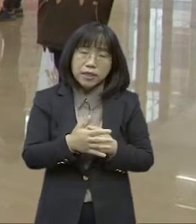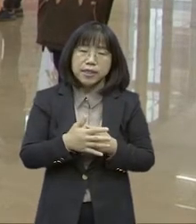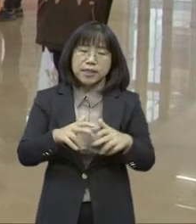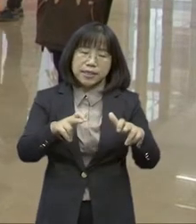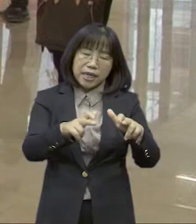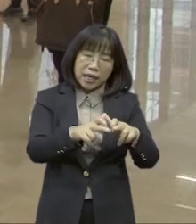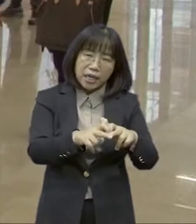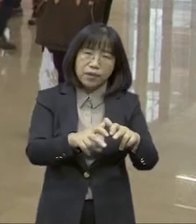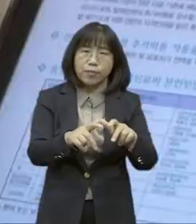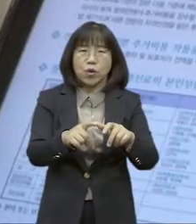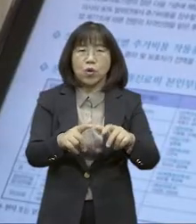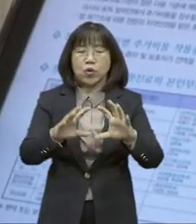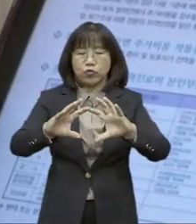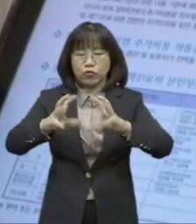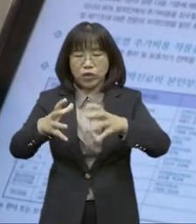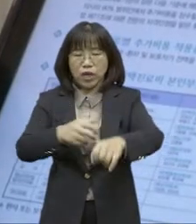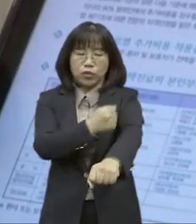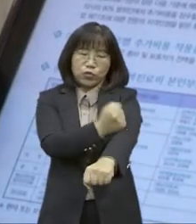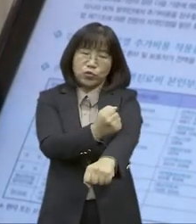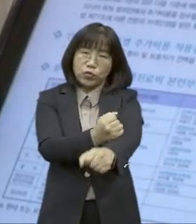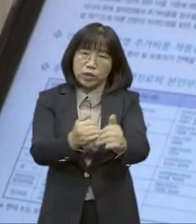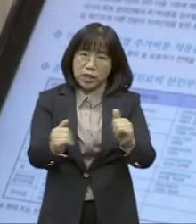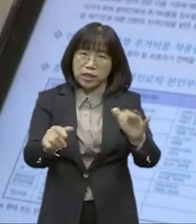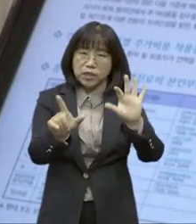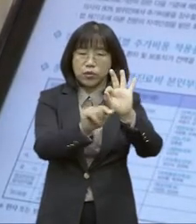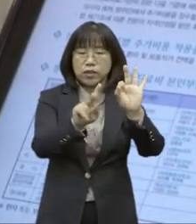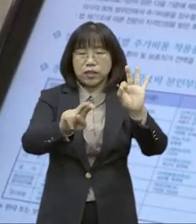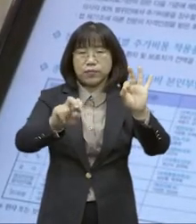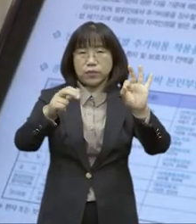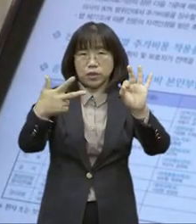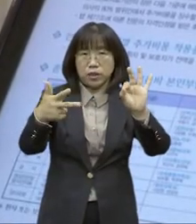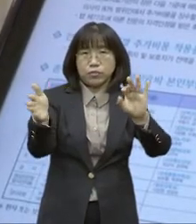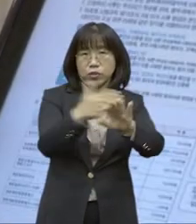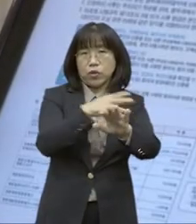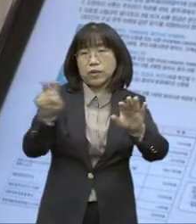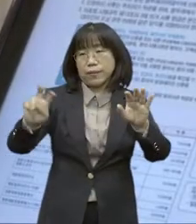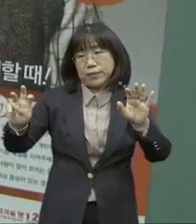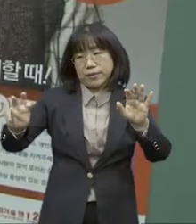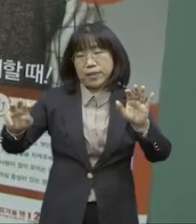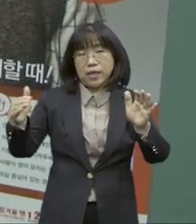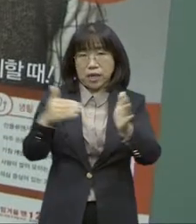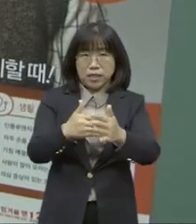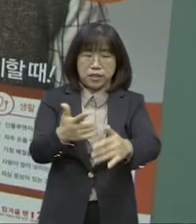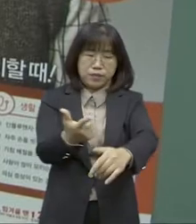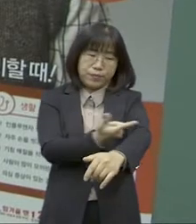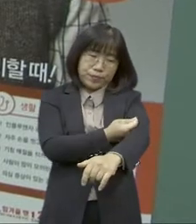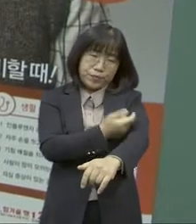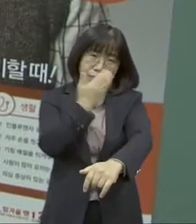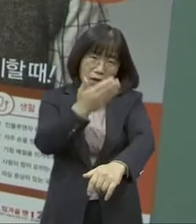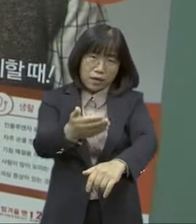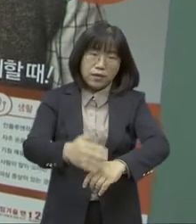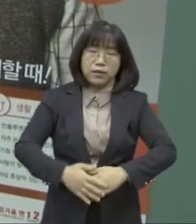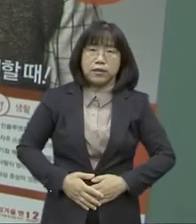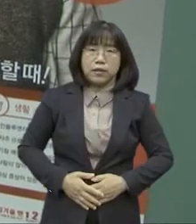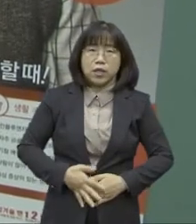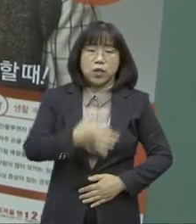장애인과 기초생활수급자, 국가유공자도 10월 27일부터 11월 30일까지 받을 수